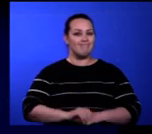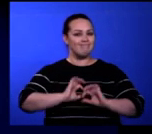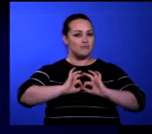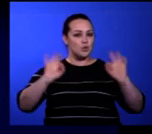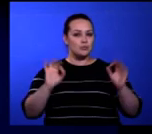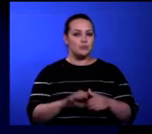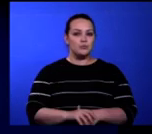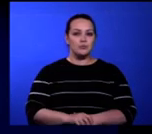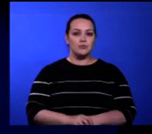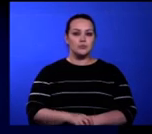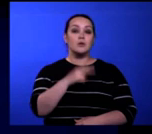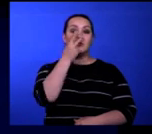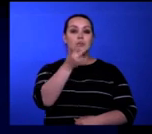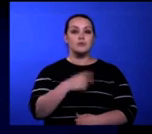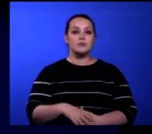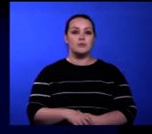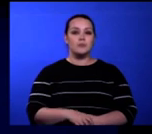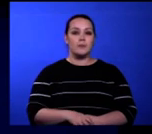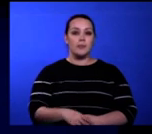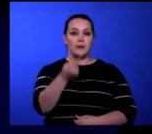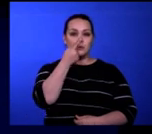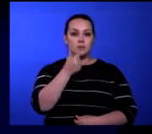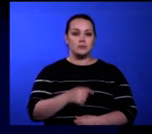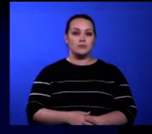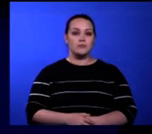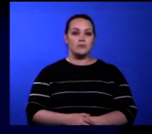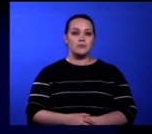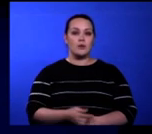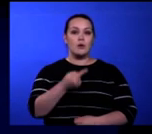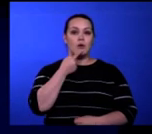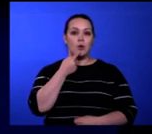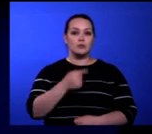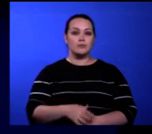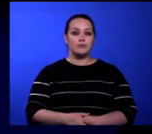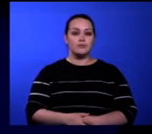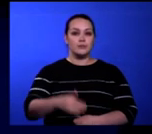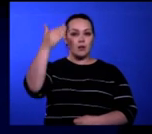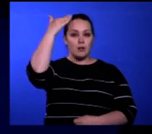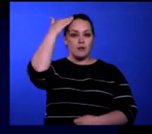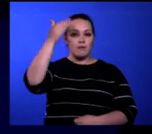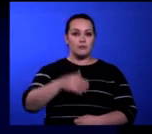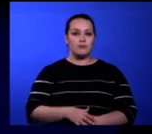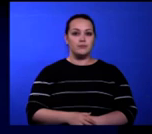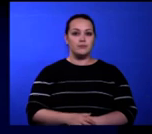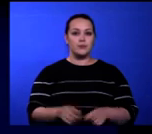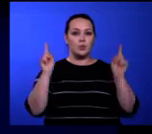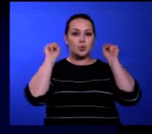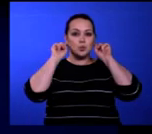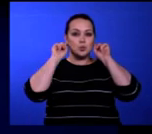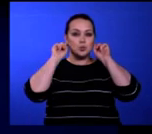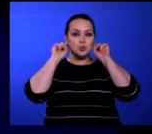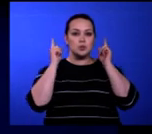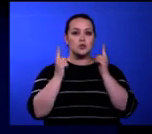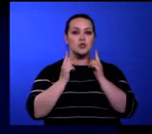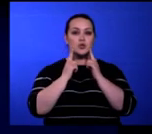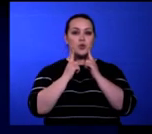Отлично. Смотрим. Нос, рот, голова, уши,